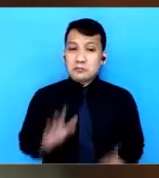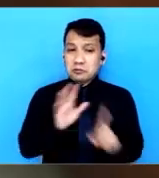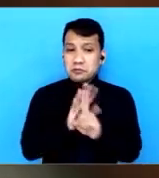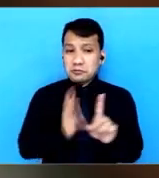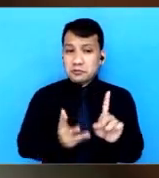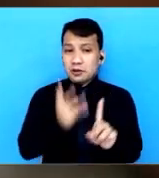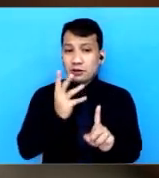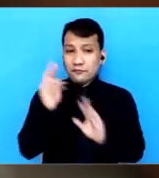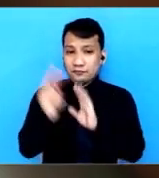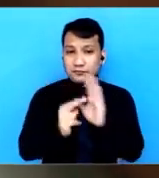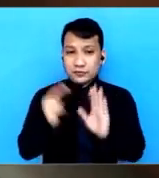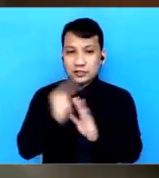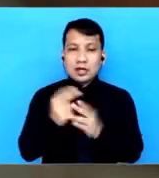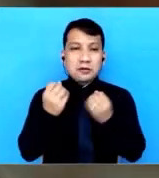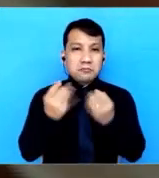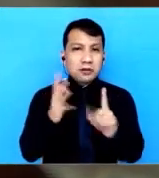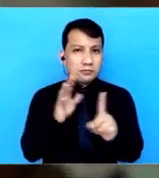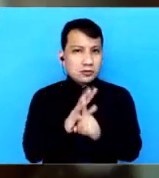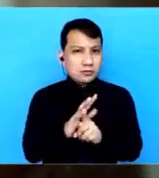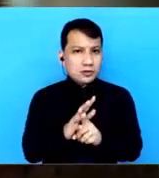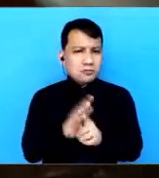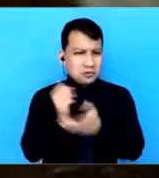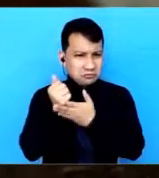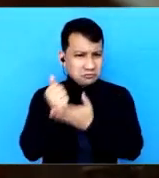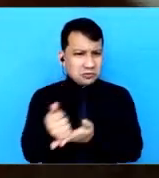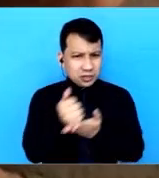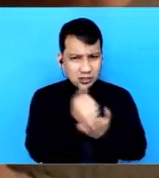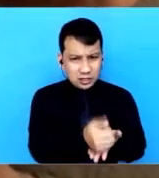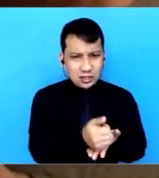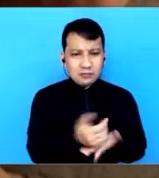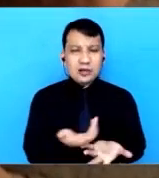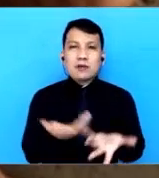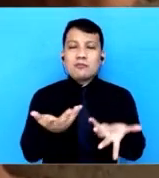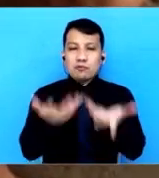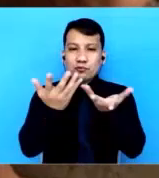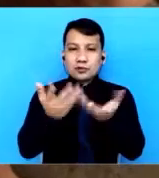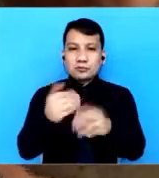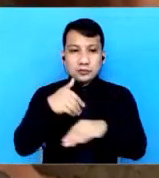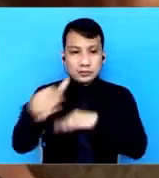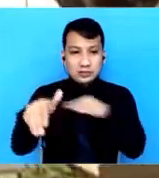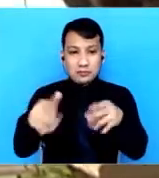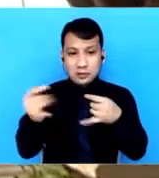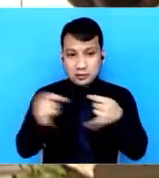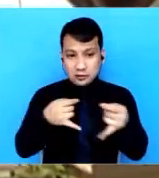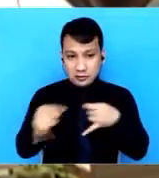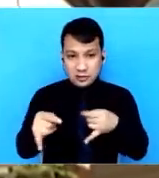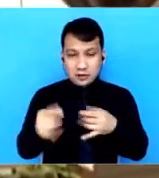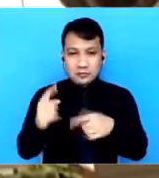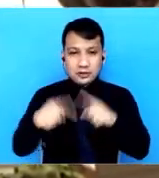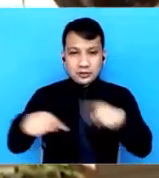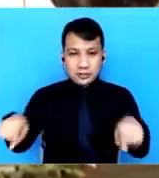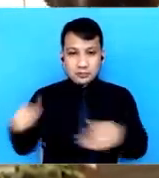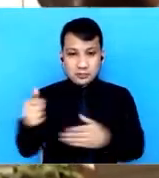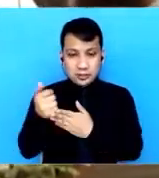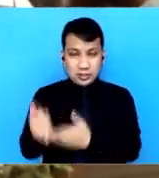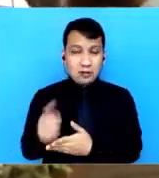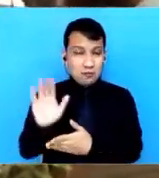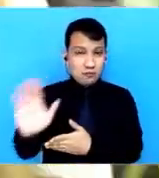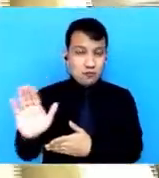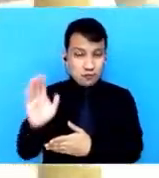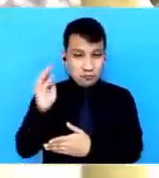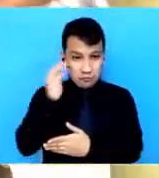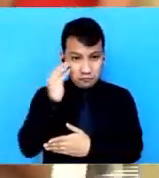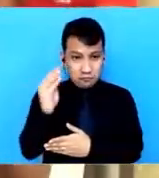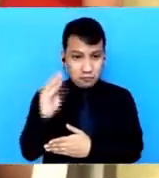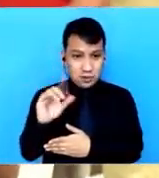Melvin, marami na raw biglang tumutulong sa kanila. May mga nagpapadala ng laruan at iba pang tulong para kay Melvin.